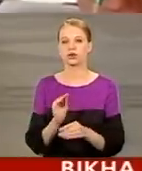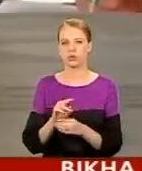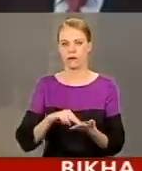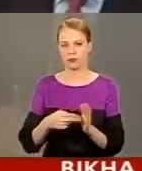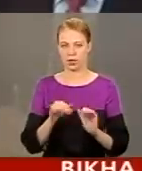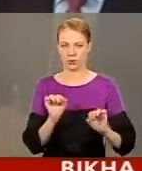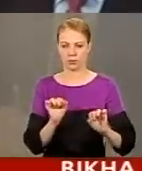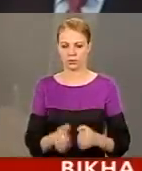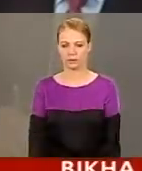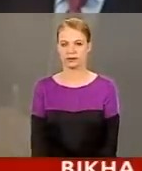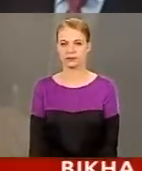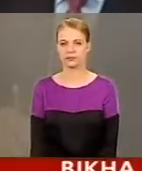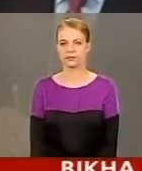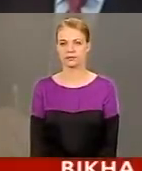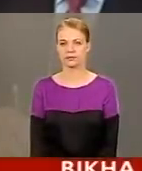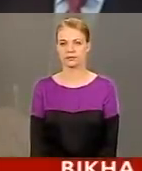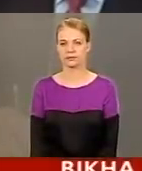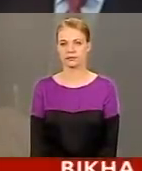оборони.